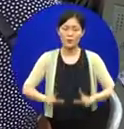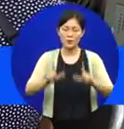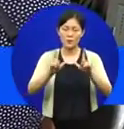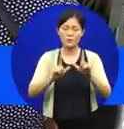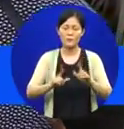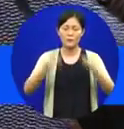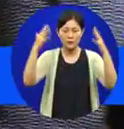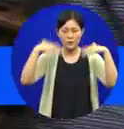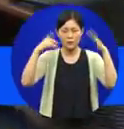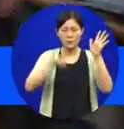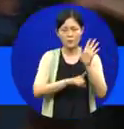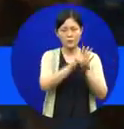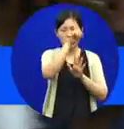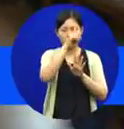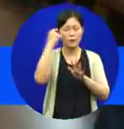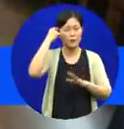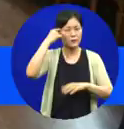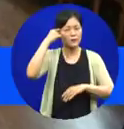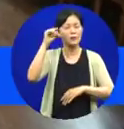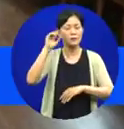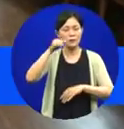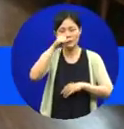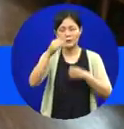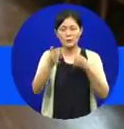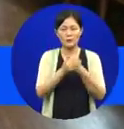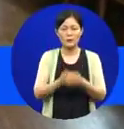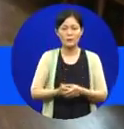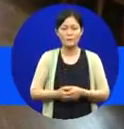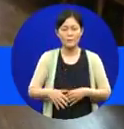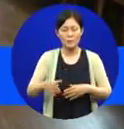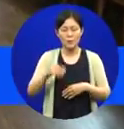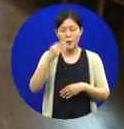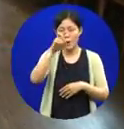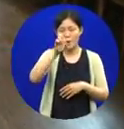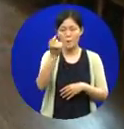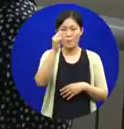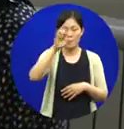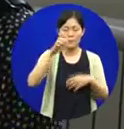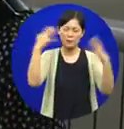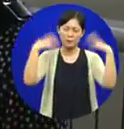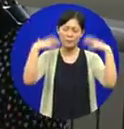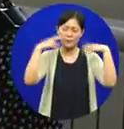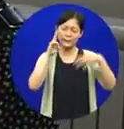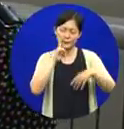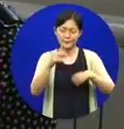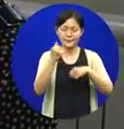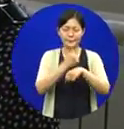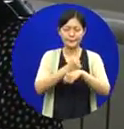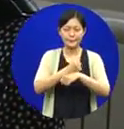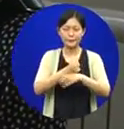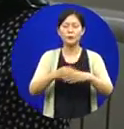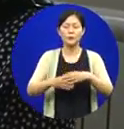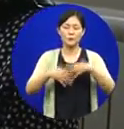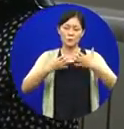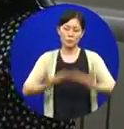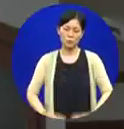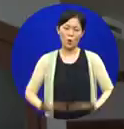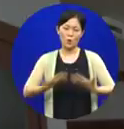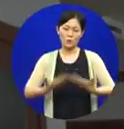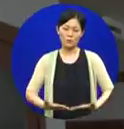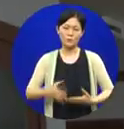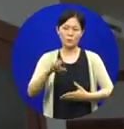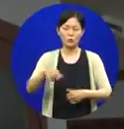용인시는 올여름 기온이 평년보다 높을 것으로 예상되고 있어 예년보다 일찍 폭염 종합대책을 세우고 각 구별 무더위